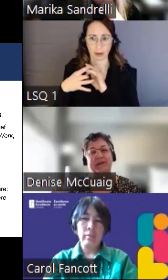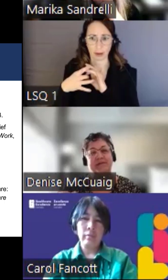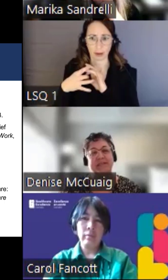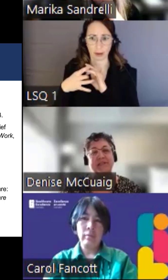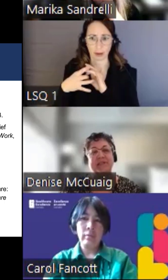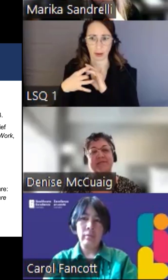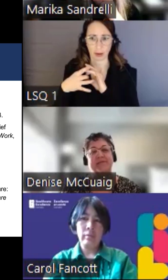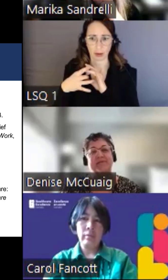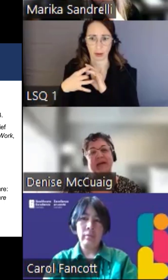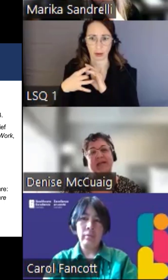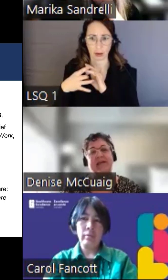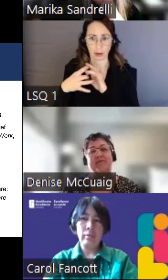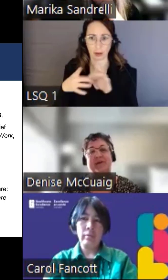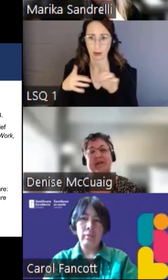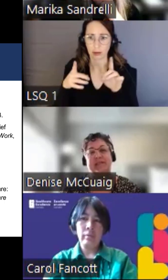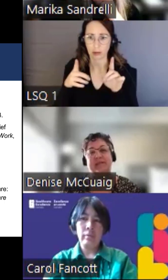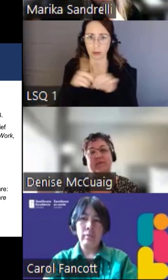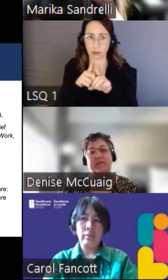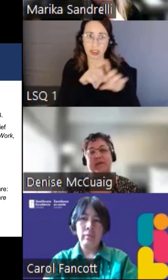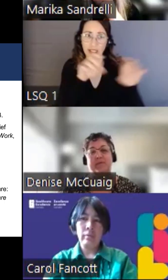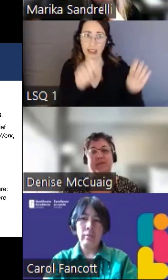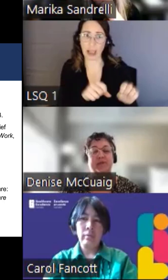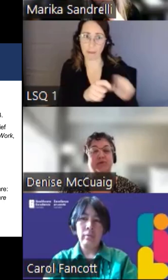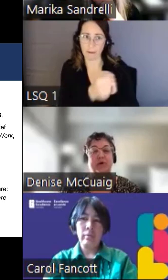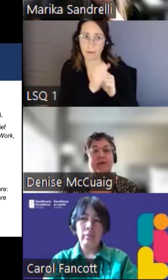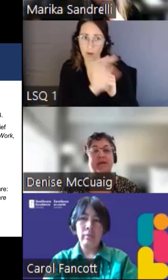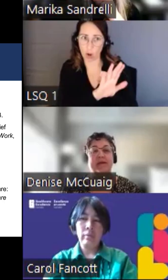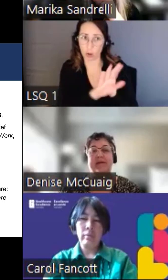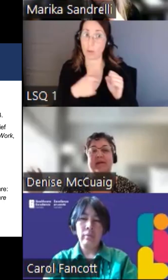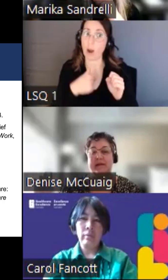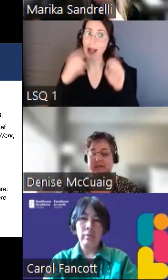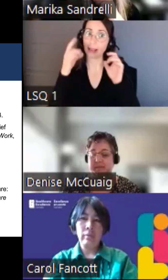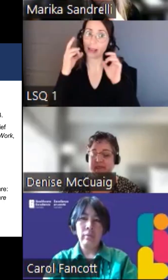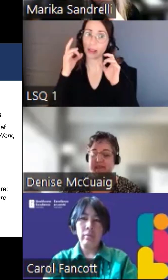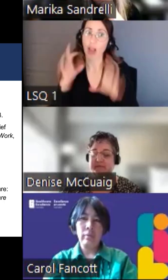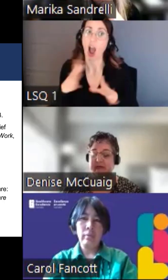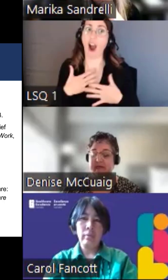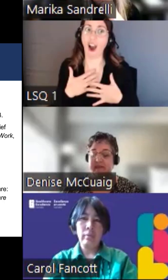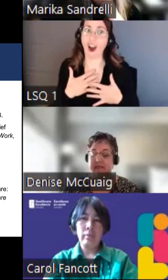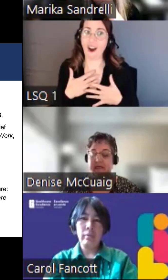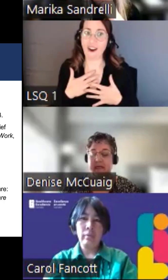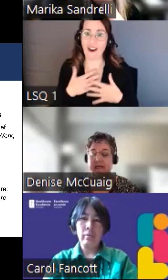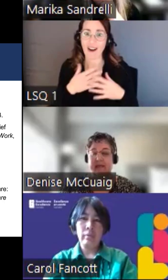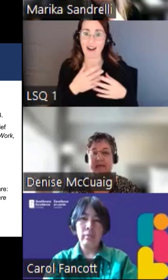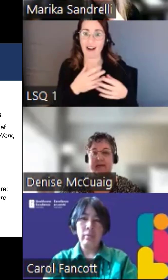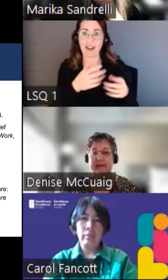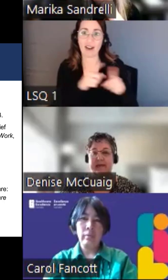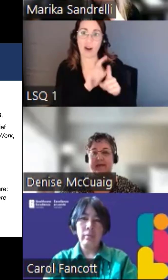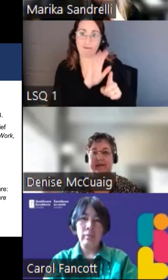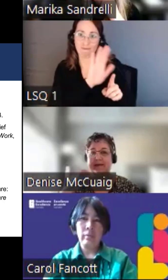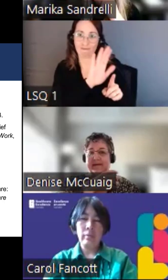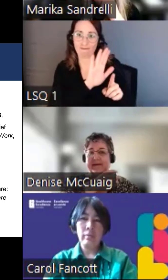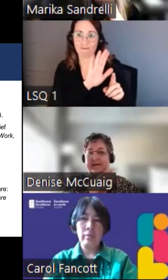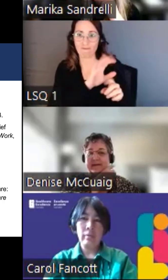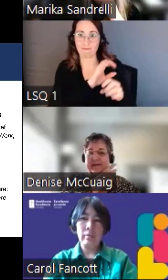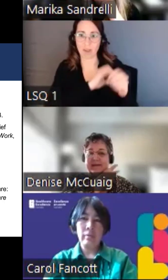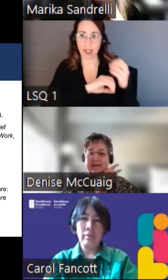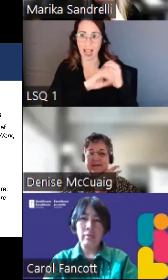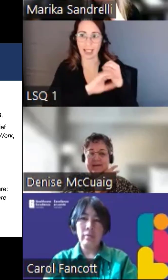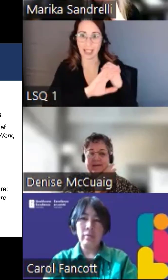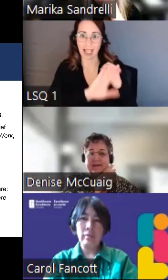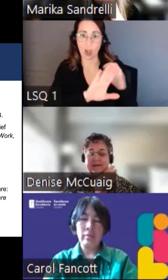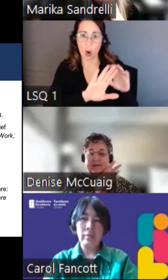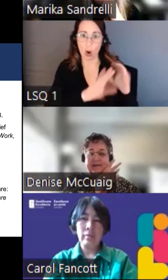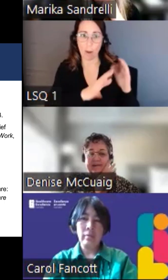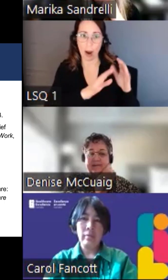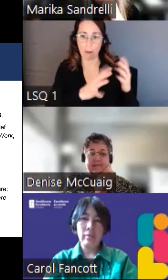pour définir pour nous la façon que le traumatisme a été défini. Je suis désolé pour vous interrompre. Ça semble que votre casque d'écoute, on a du mal à